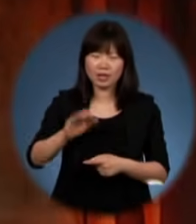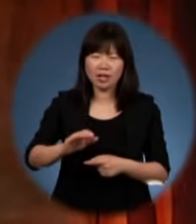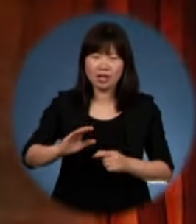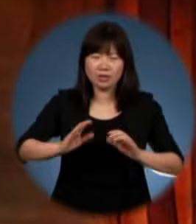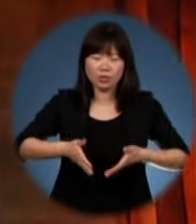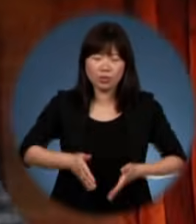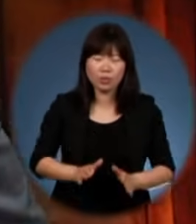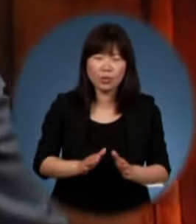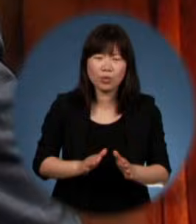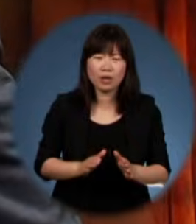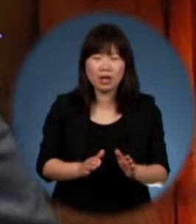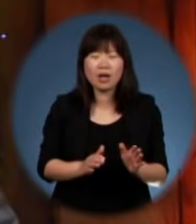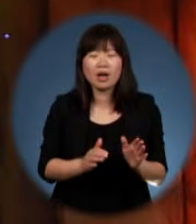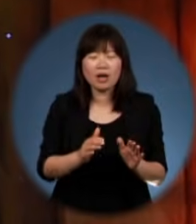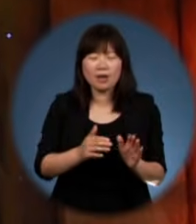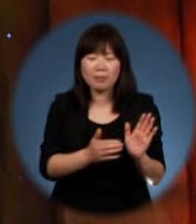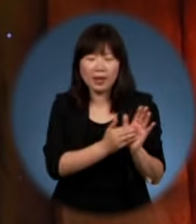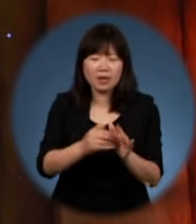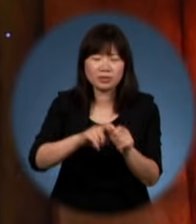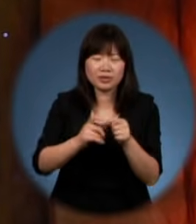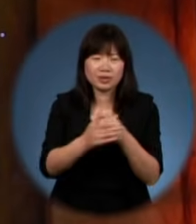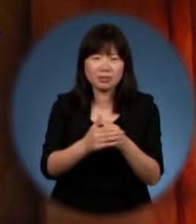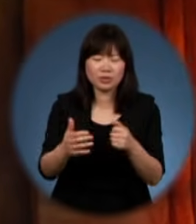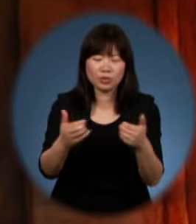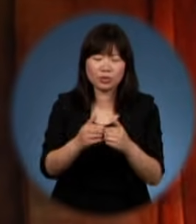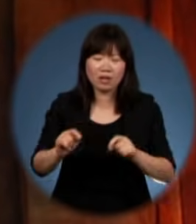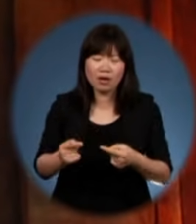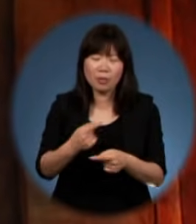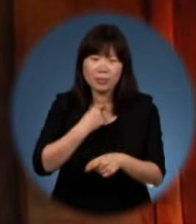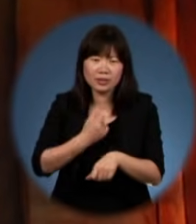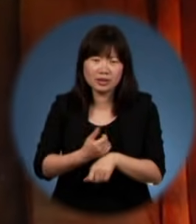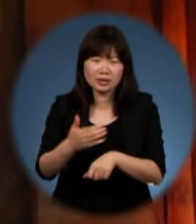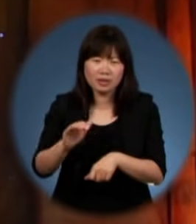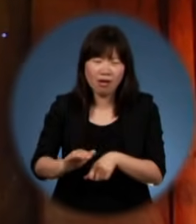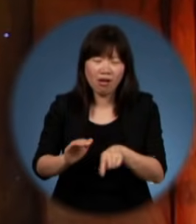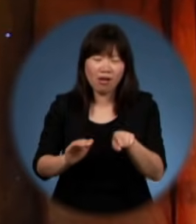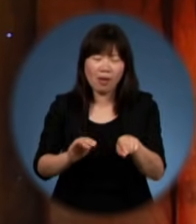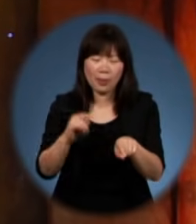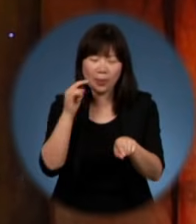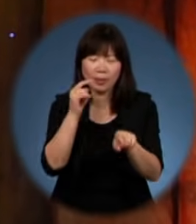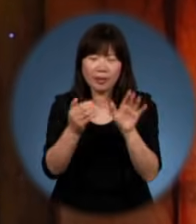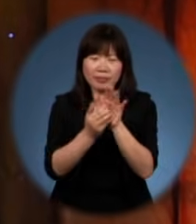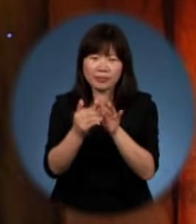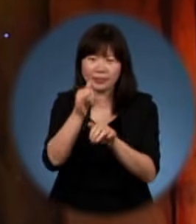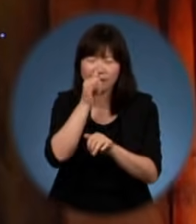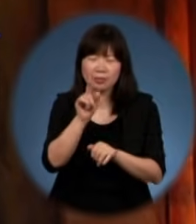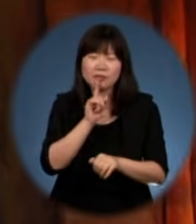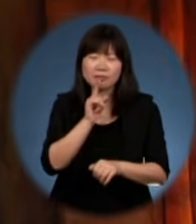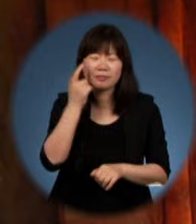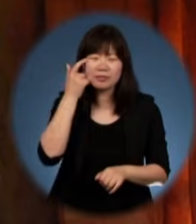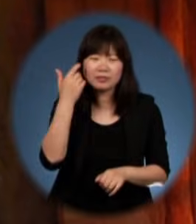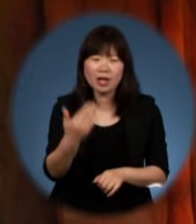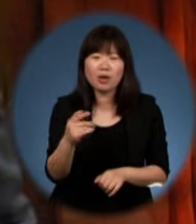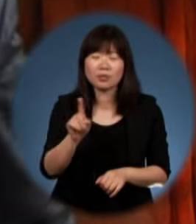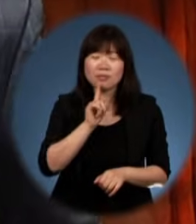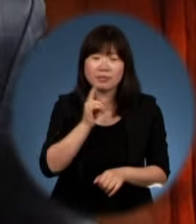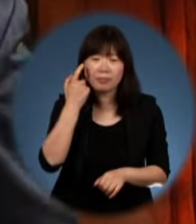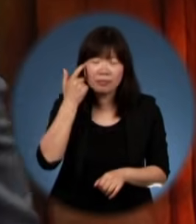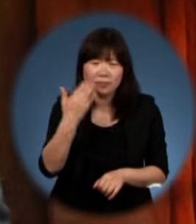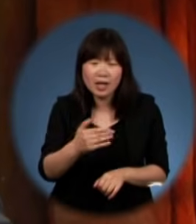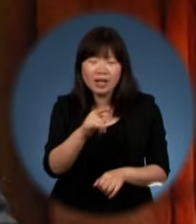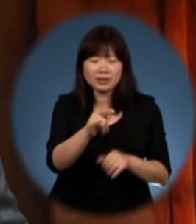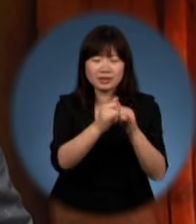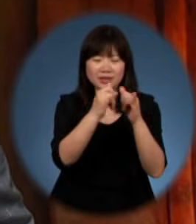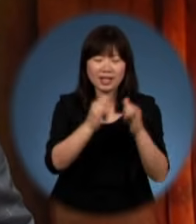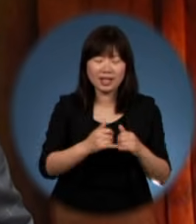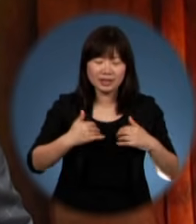방학에 싶어요 싶어서 자기도 참 전하고 싶은데 그것을 냉장 이 그저 란 장면이 나옵니다 무슨 말일까요 무슨 말까요 그